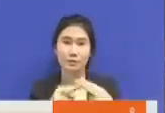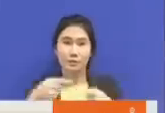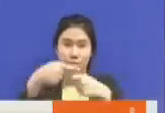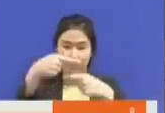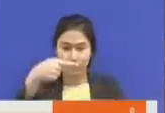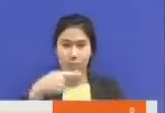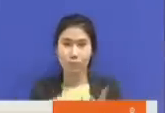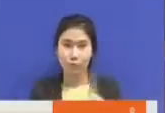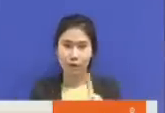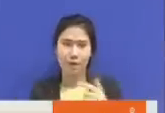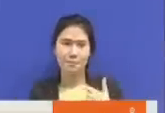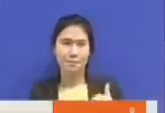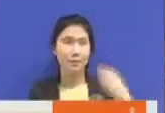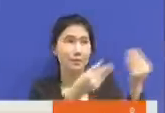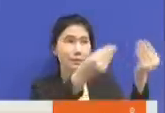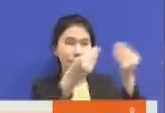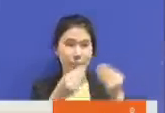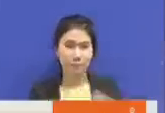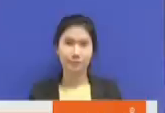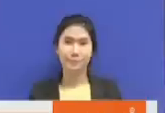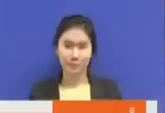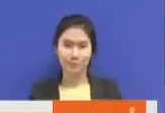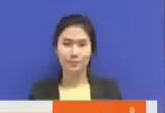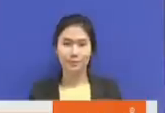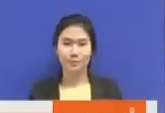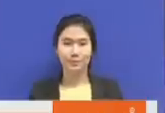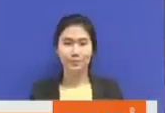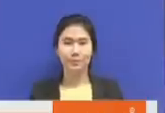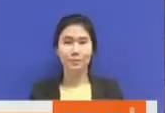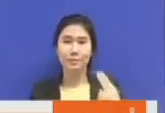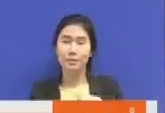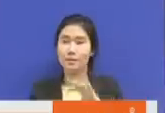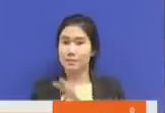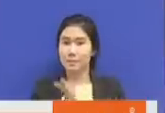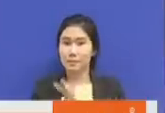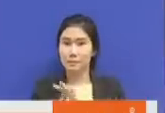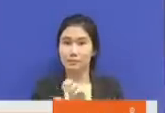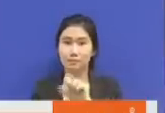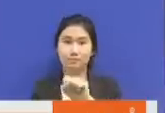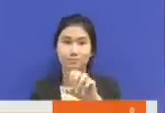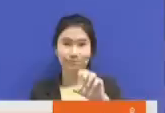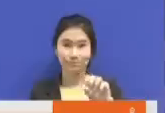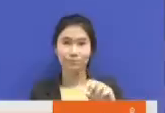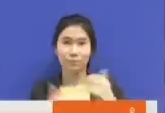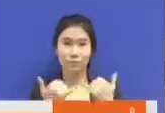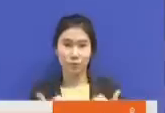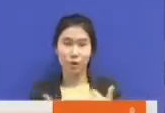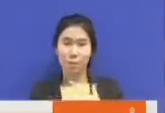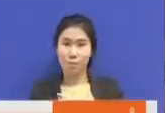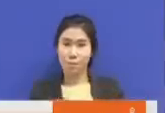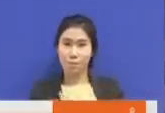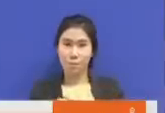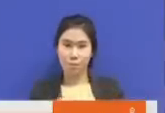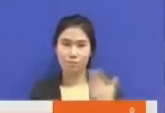อีกด้วยได้มีพระบรมราชโองการโปรดเกล้าแต่งตั้งสมาชิกวุฒิสภาขอเชิญ